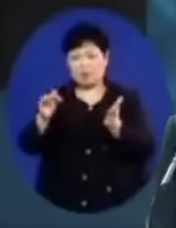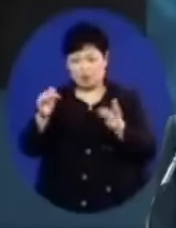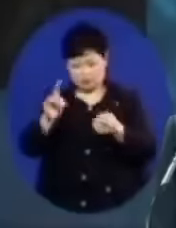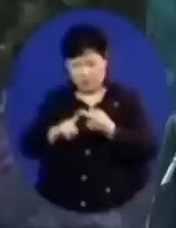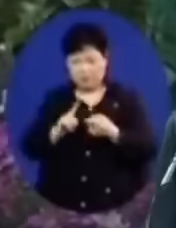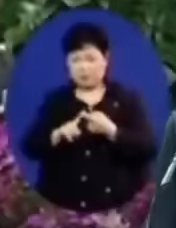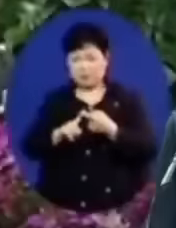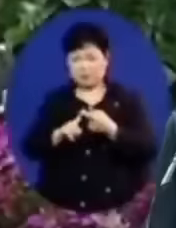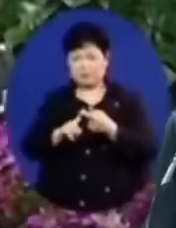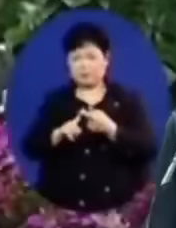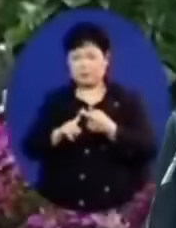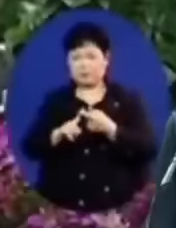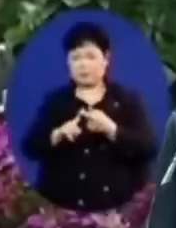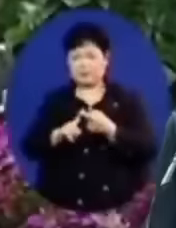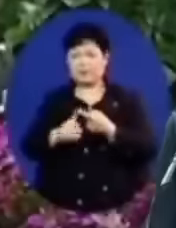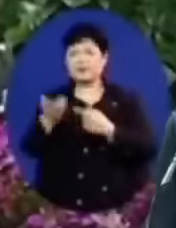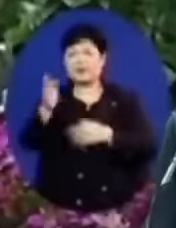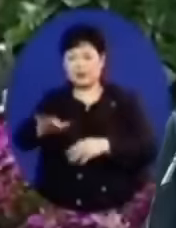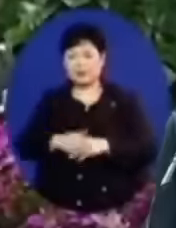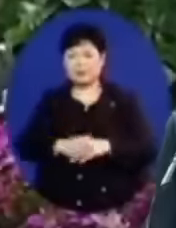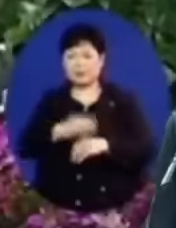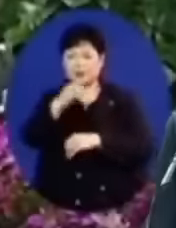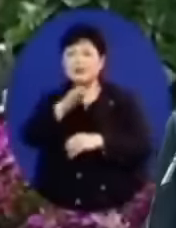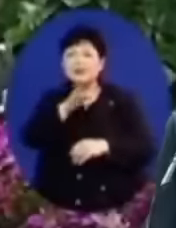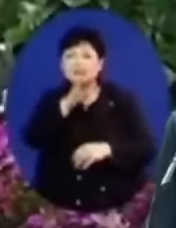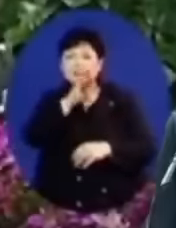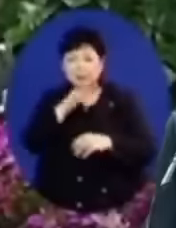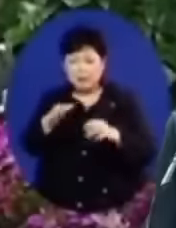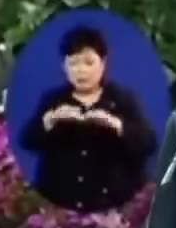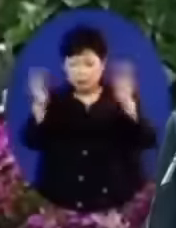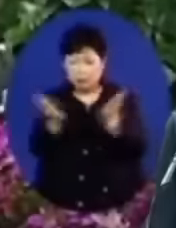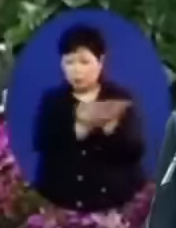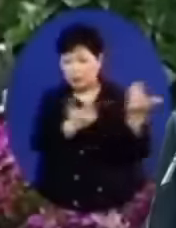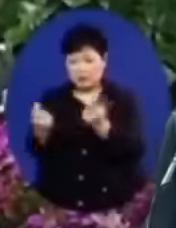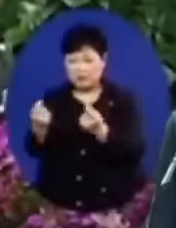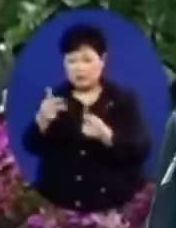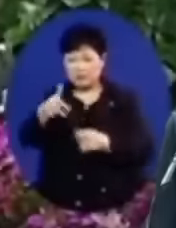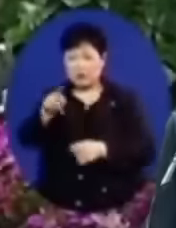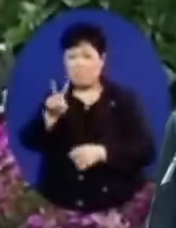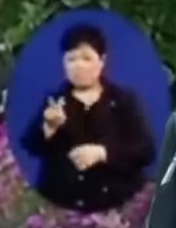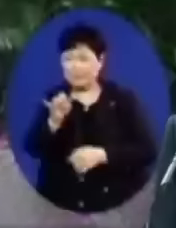피우기도 한 것입니다. 그러나 이들에게는 공통점이 있었습니다.